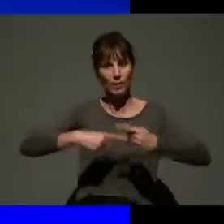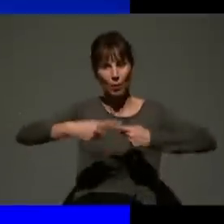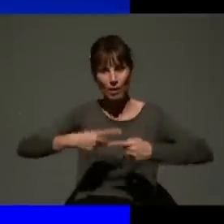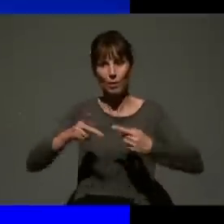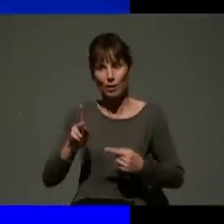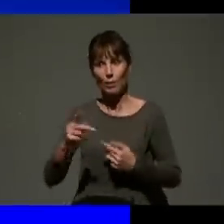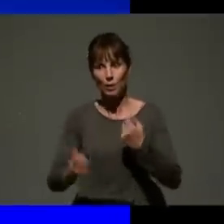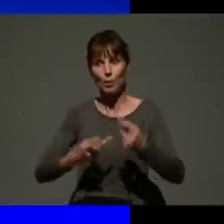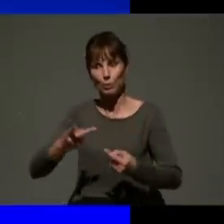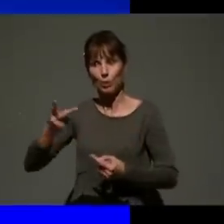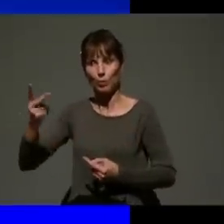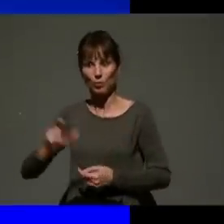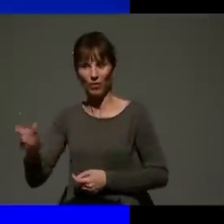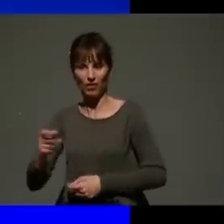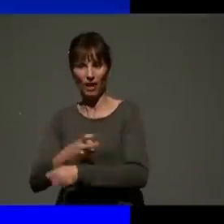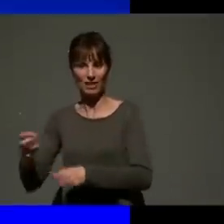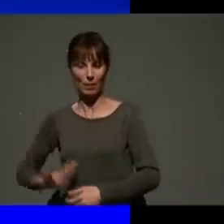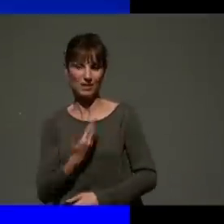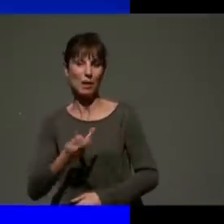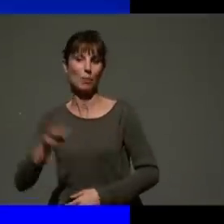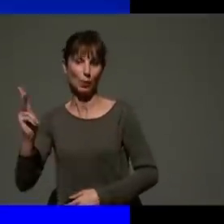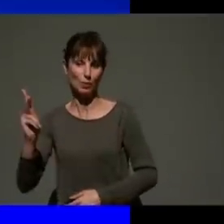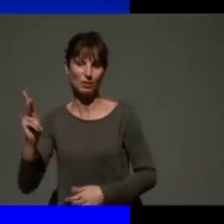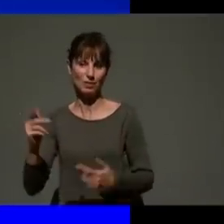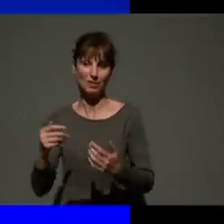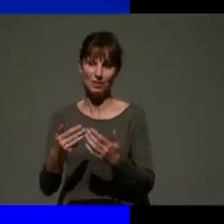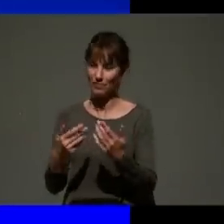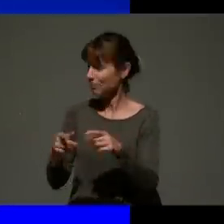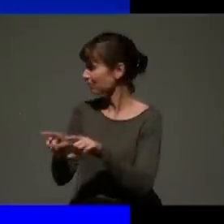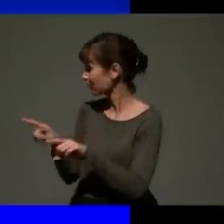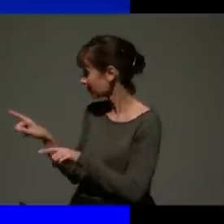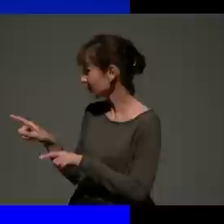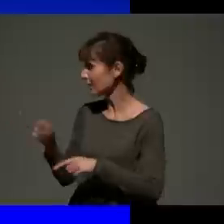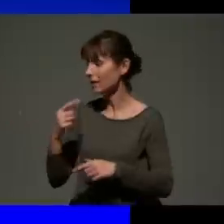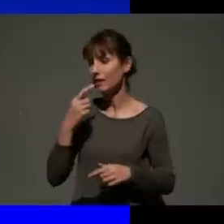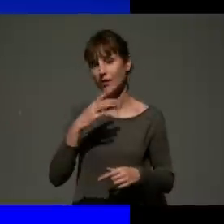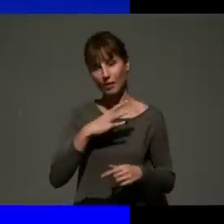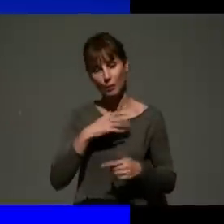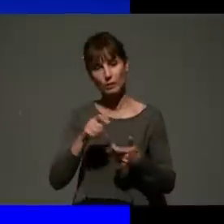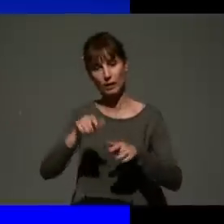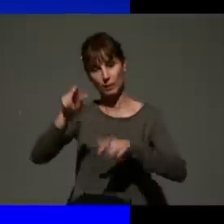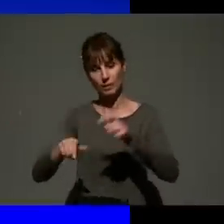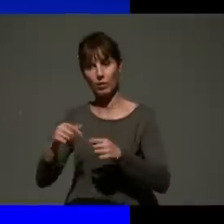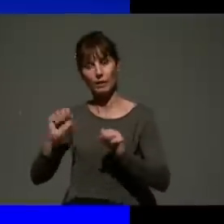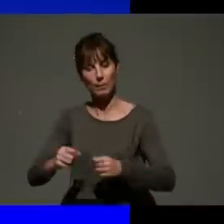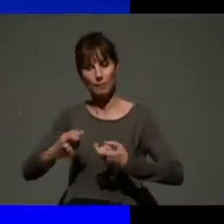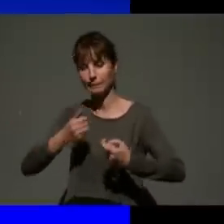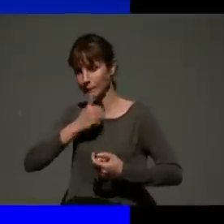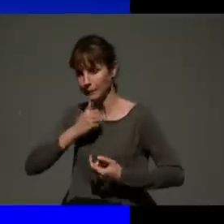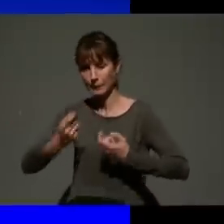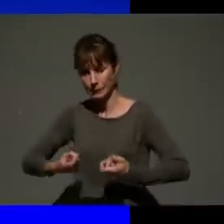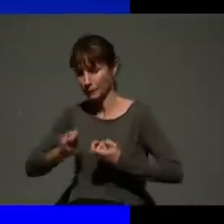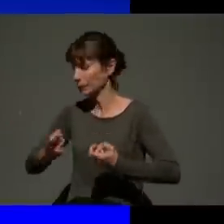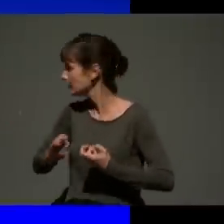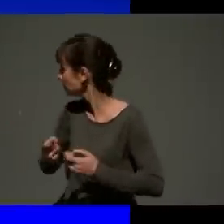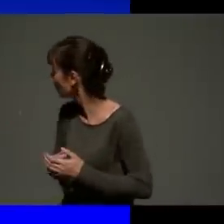plus. Oui, c'est vrai, ça ne marche plus. Là, on est dans un profil génétique différent. Ce sont des gens qui sont capables de supporter des charges d'entraînement 100, 110,